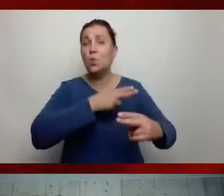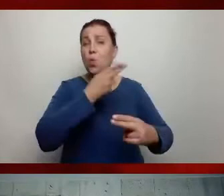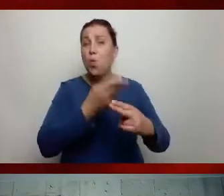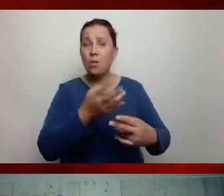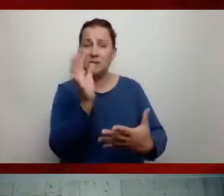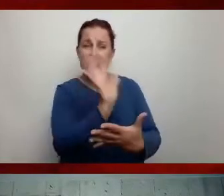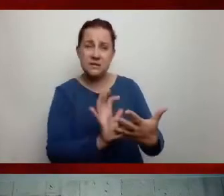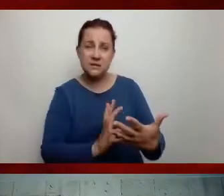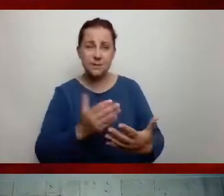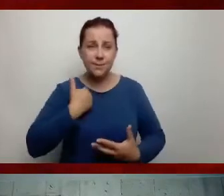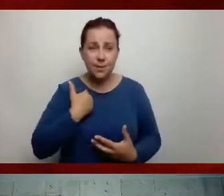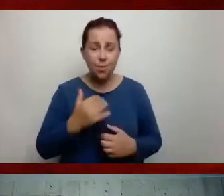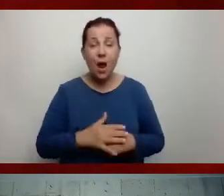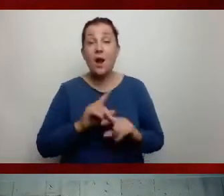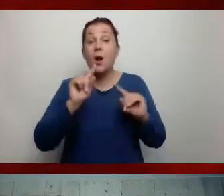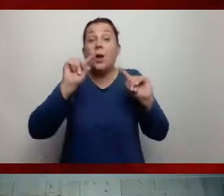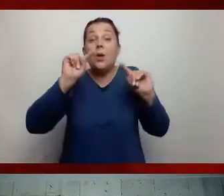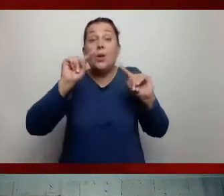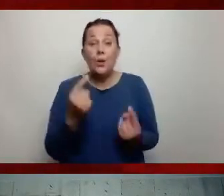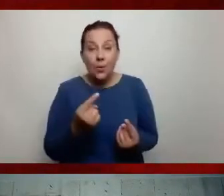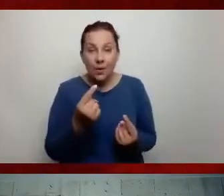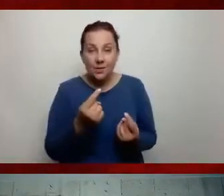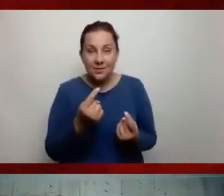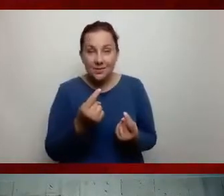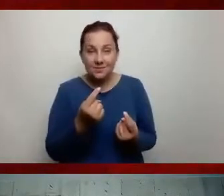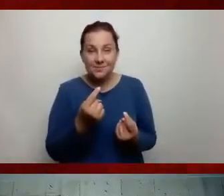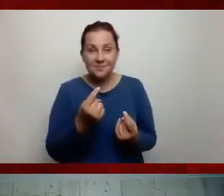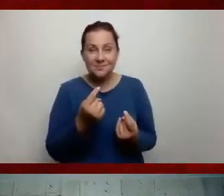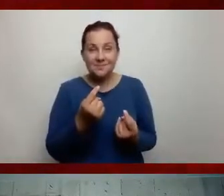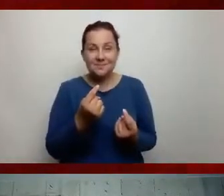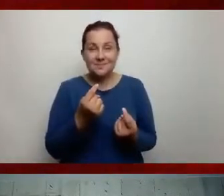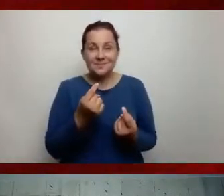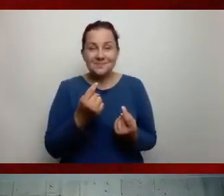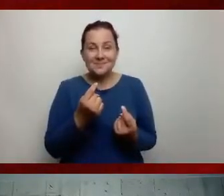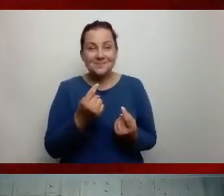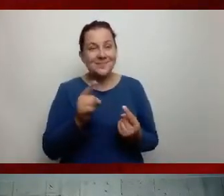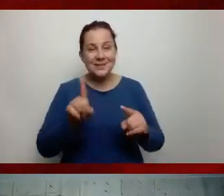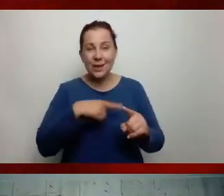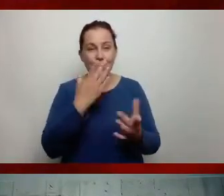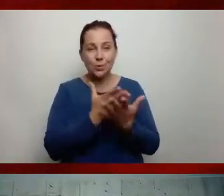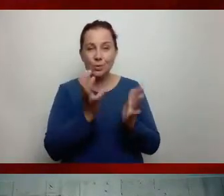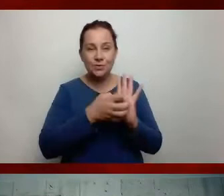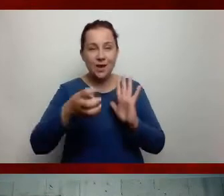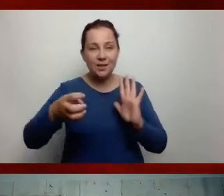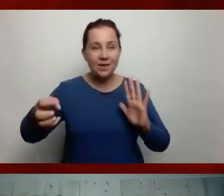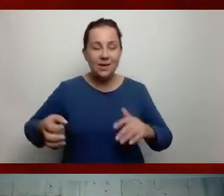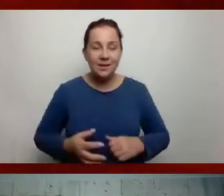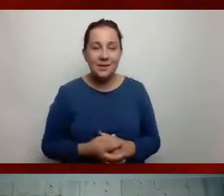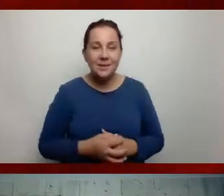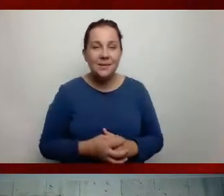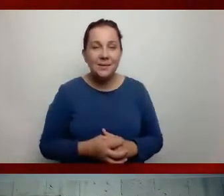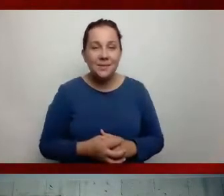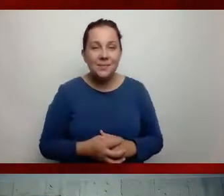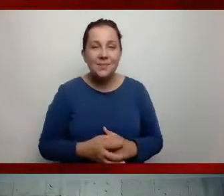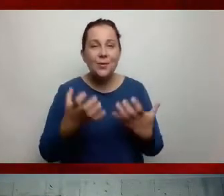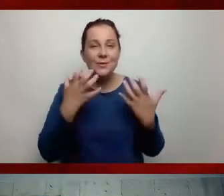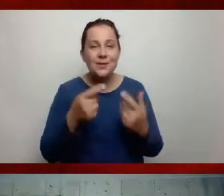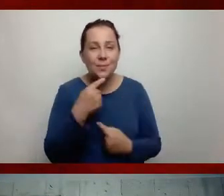tak skracając już ten przedługi wywód, chciałem powiedzieć, że